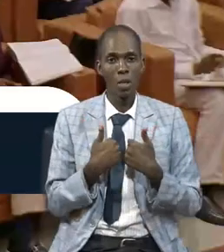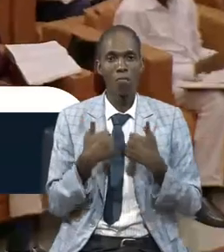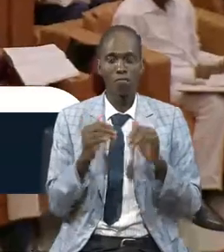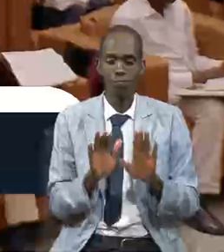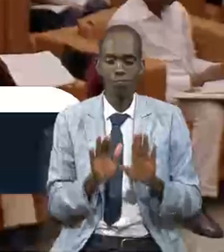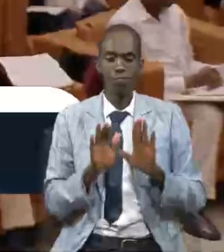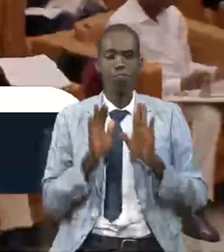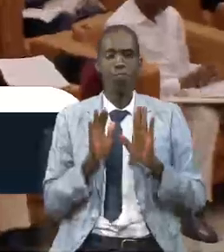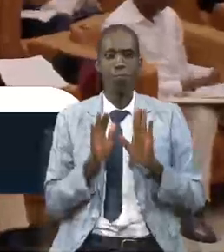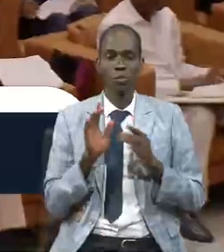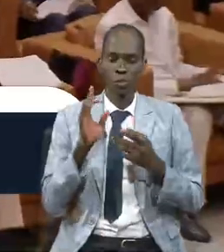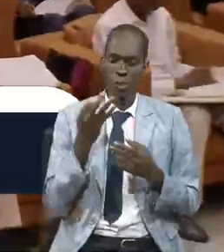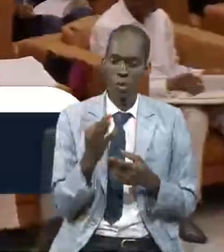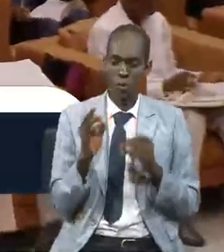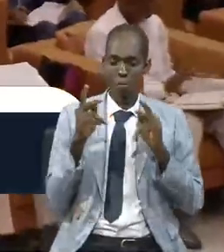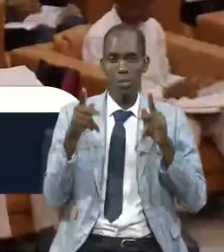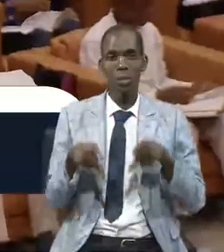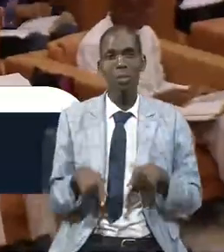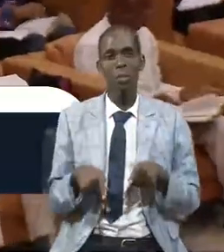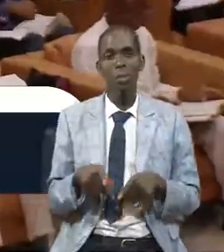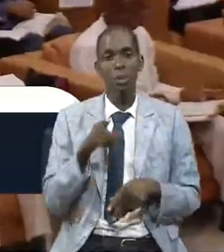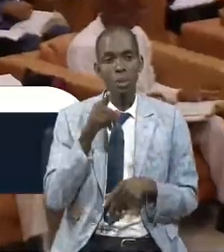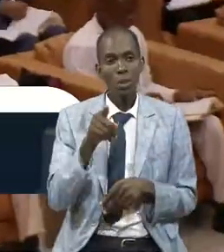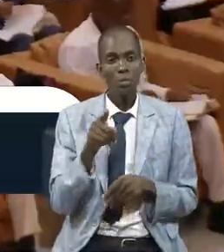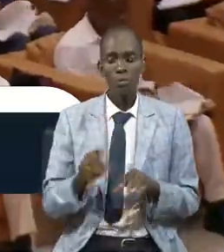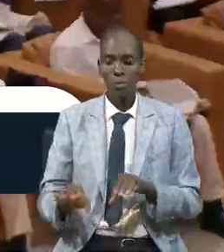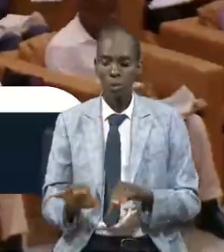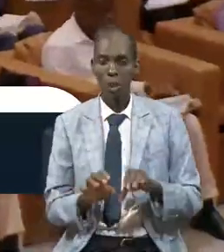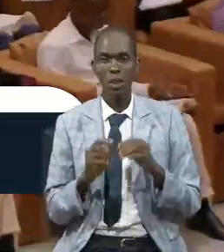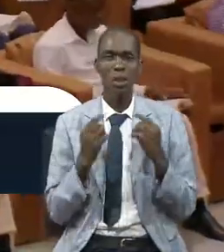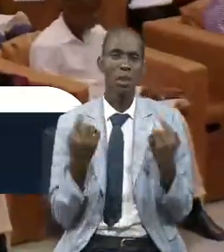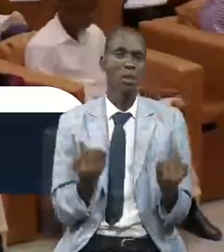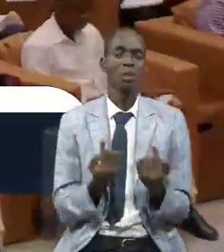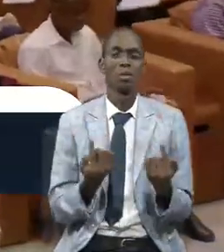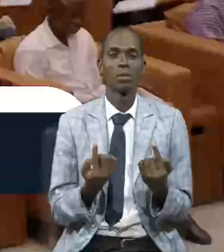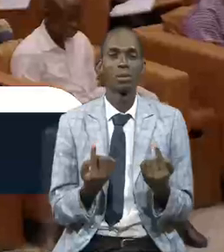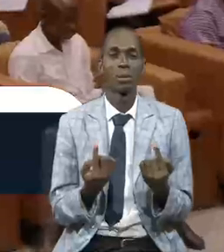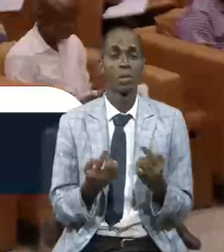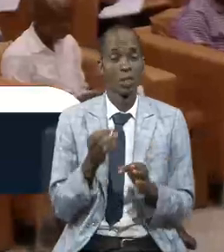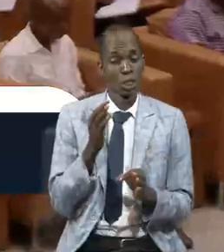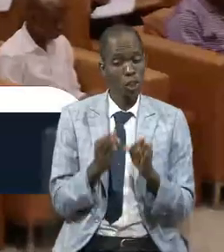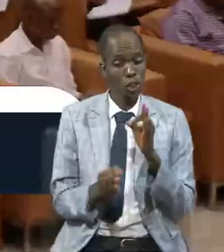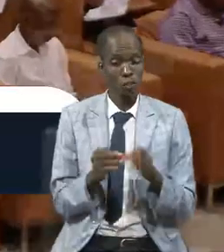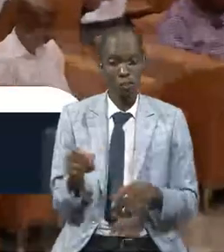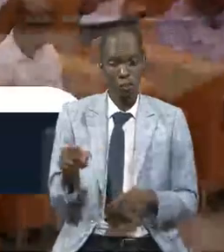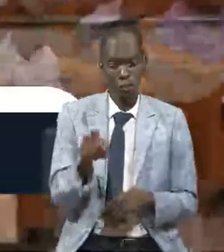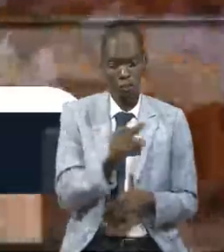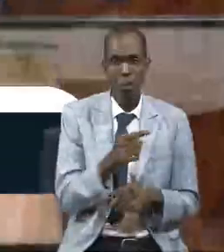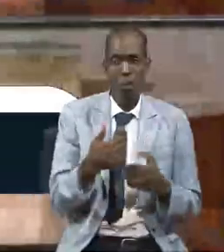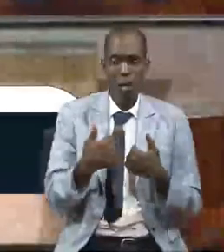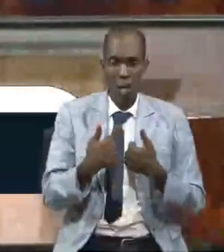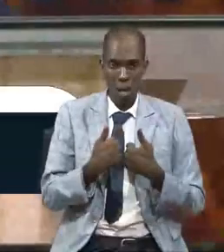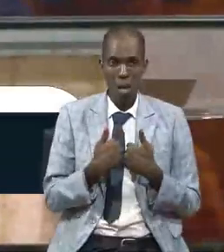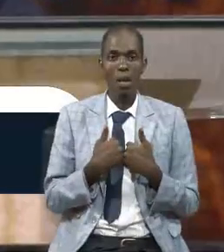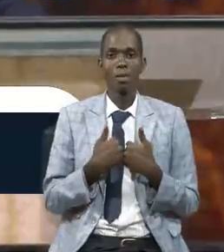vous faites acception de personne, vous commettez un péché, vous êtes